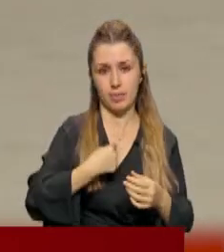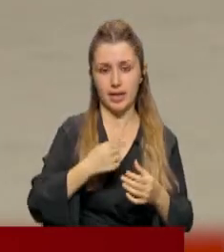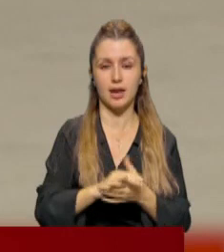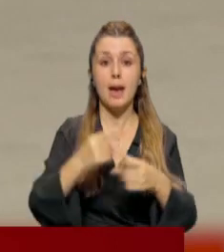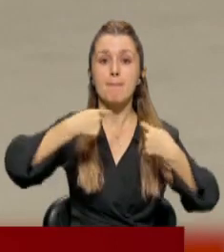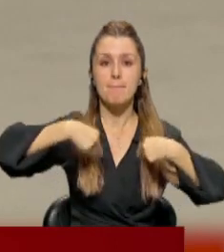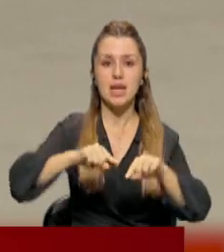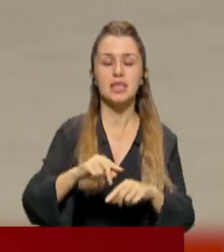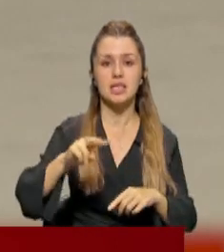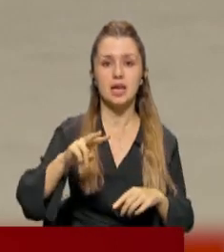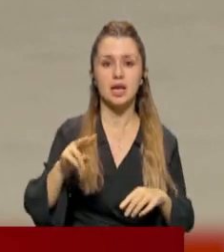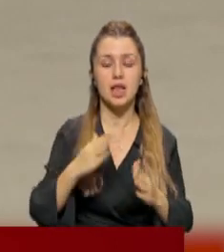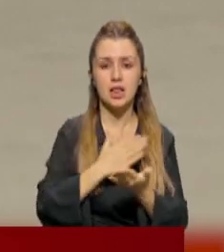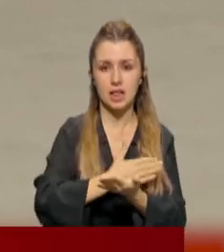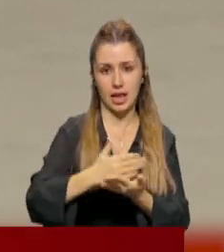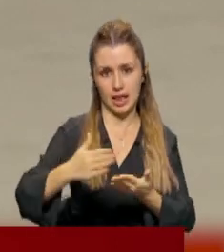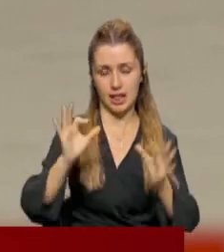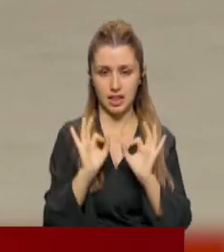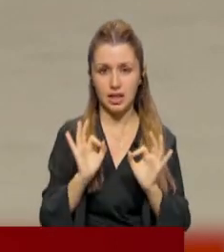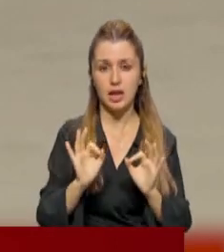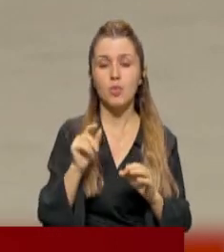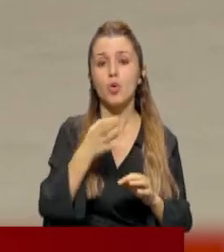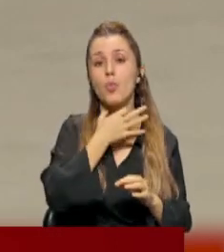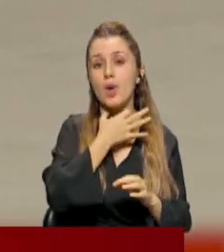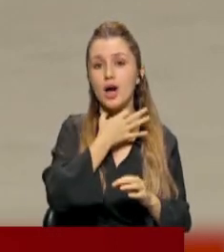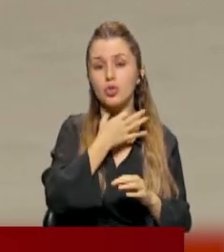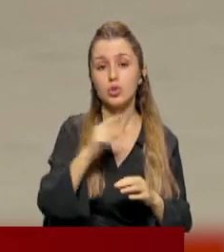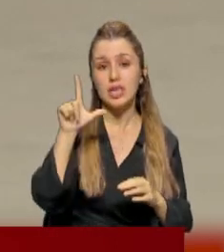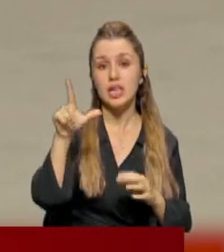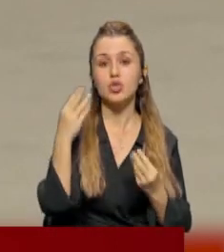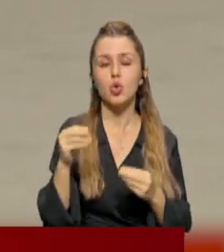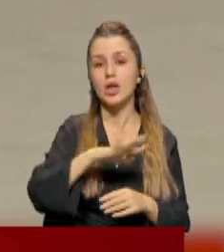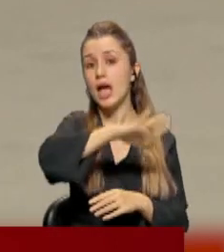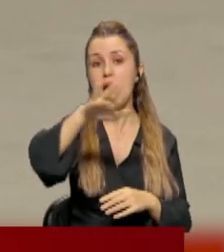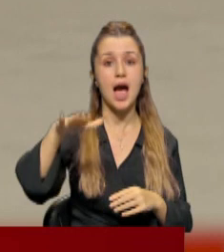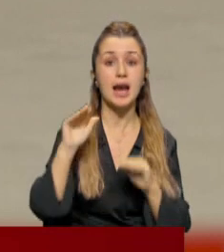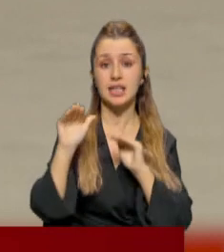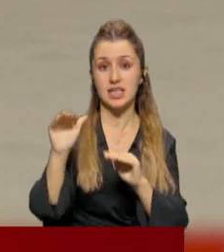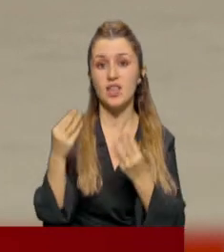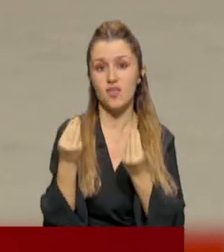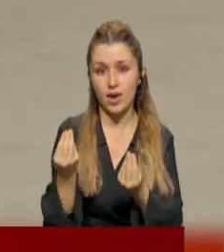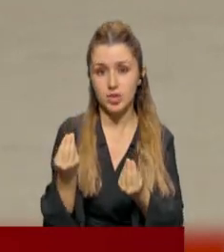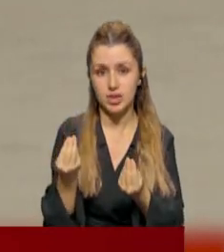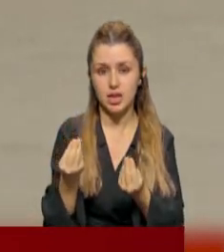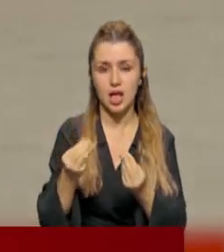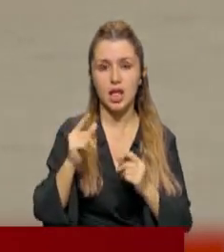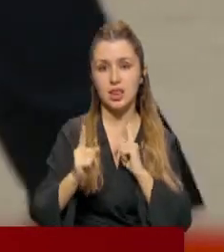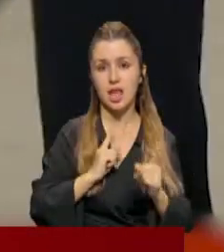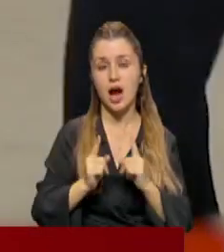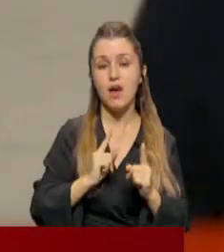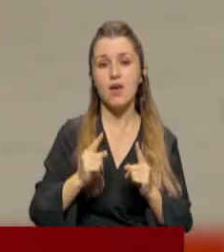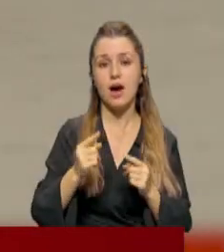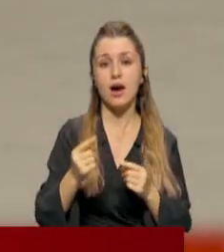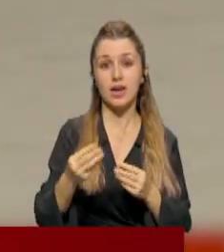Biz aralıksız bir biçimde mağdurun ihtiyacı olan her türlü desteği sağlamışız. Dava bize